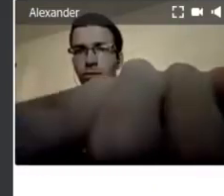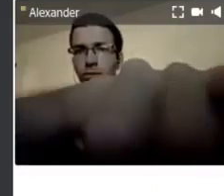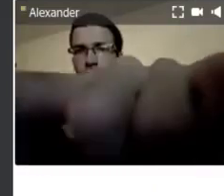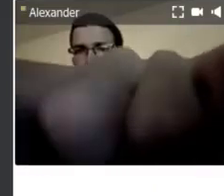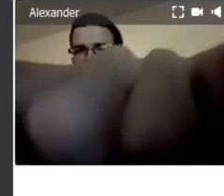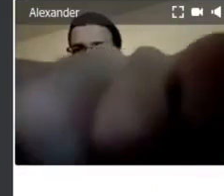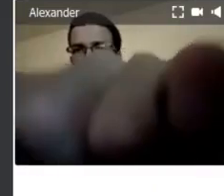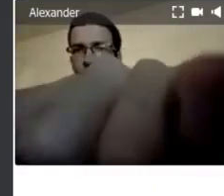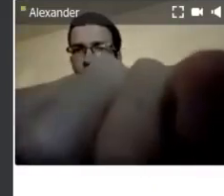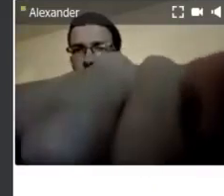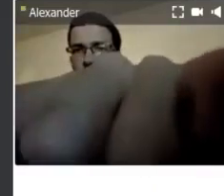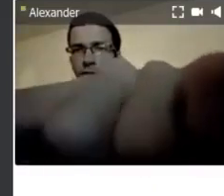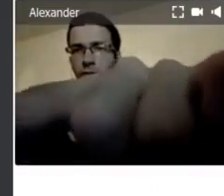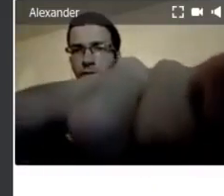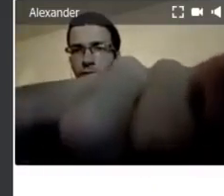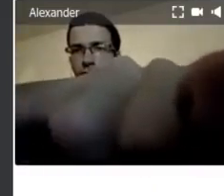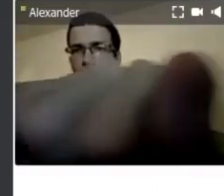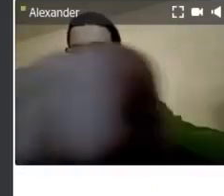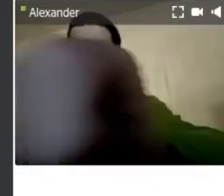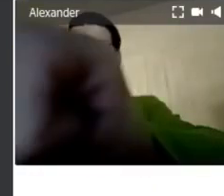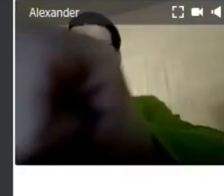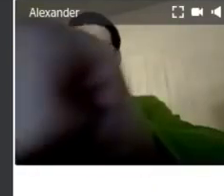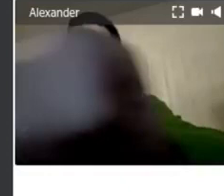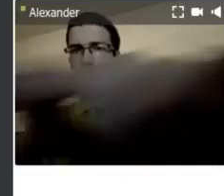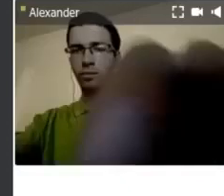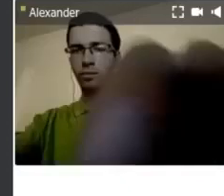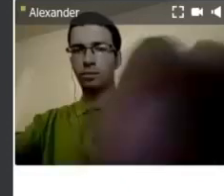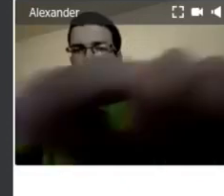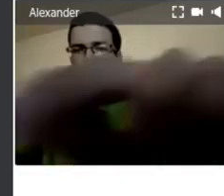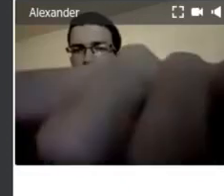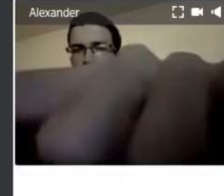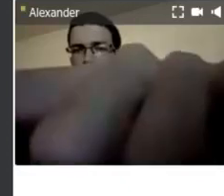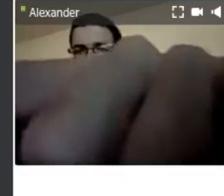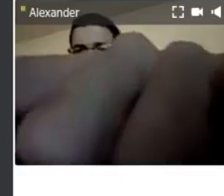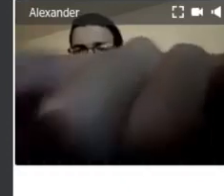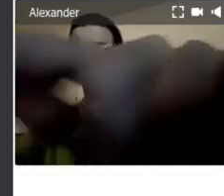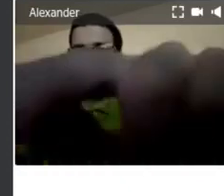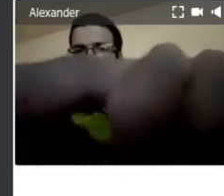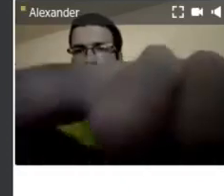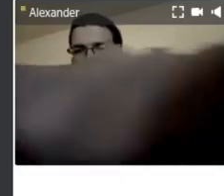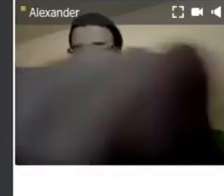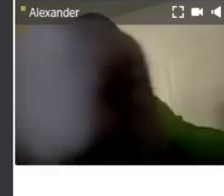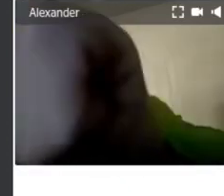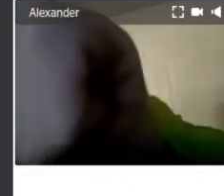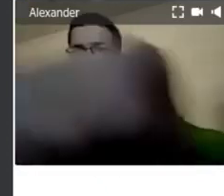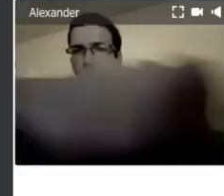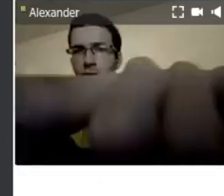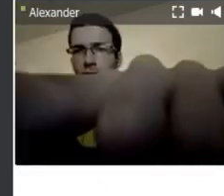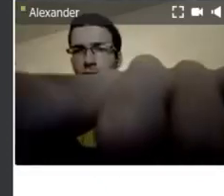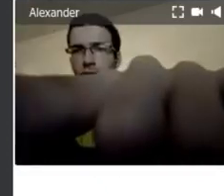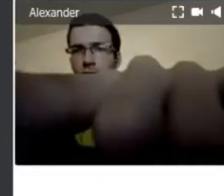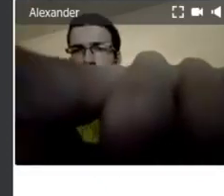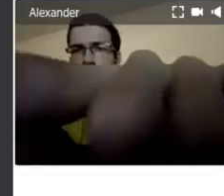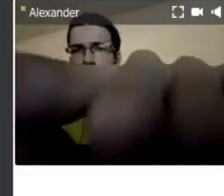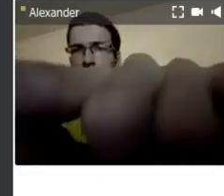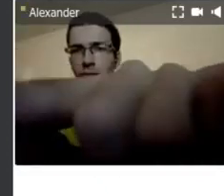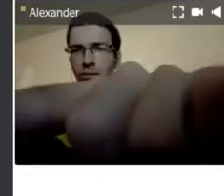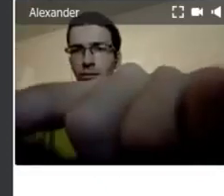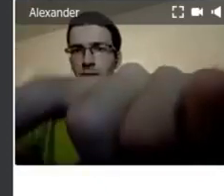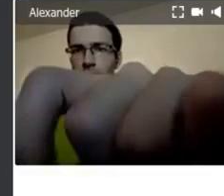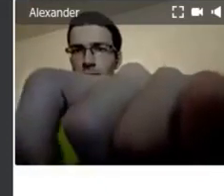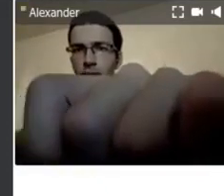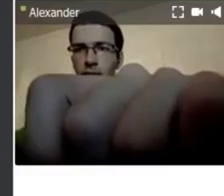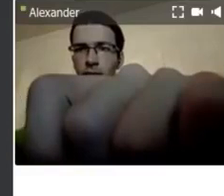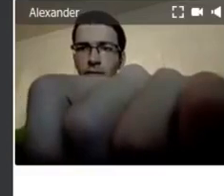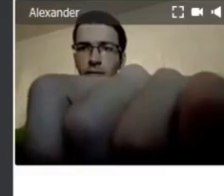что-то. Да нет, нет, компания этим не занимается. То есть Global Intergold — это онлайн-магазин, онлайн-платформа, которая